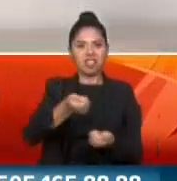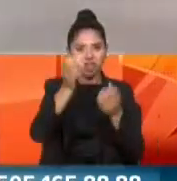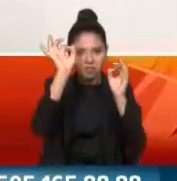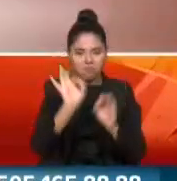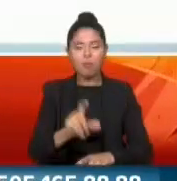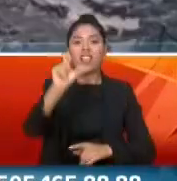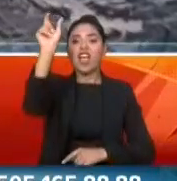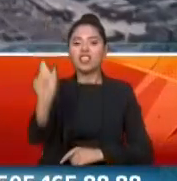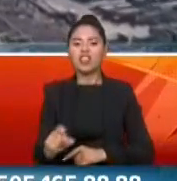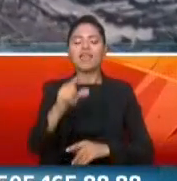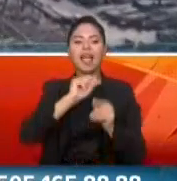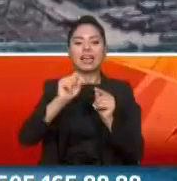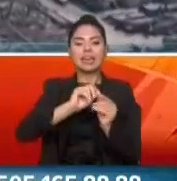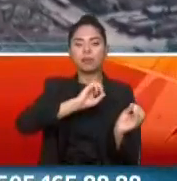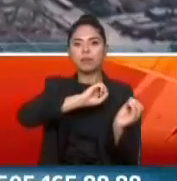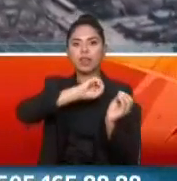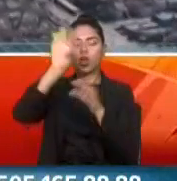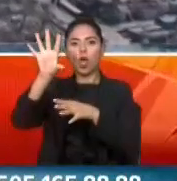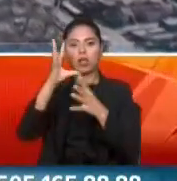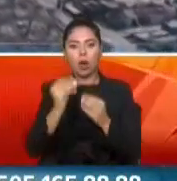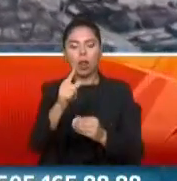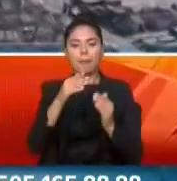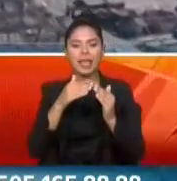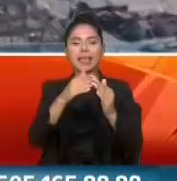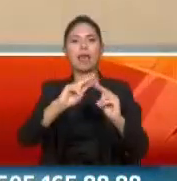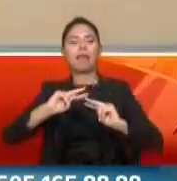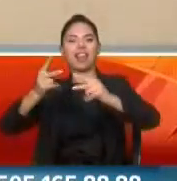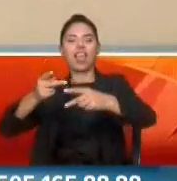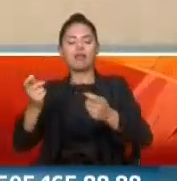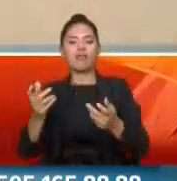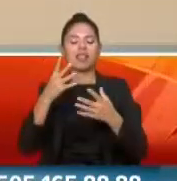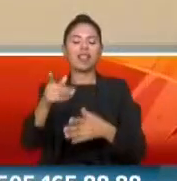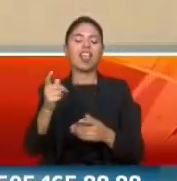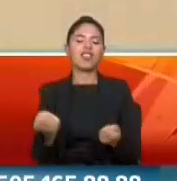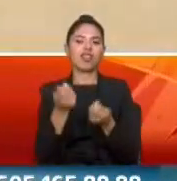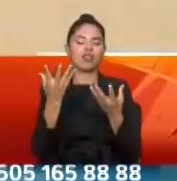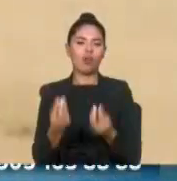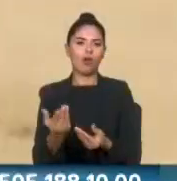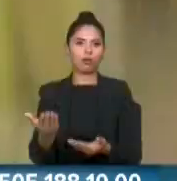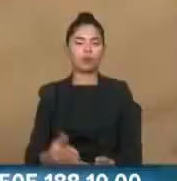Ceyda Selvi'nin Kıbrıs'a gitmekte olan bir gemiye geçmesini sağladı.